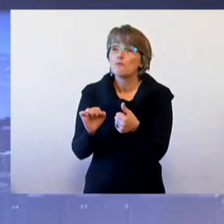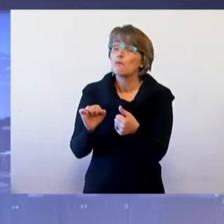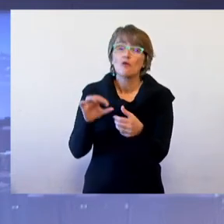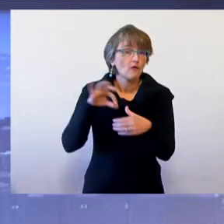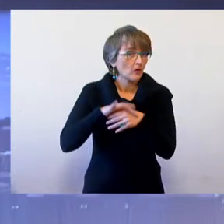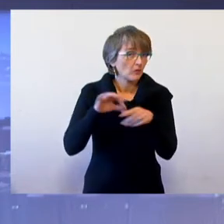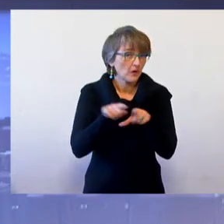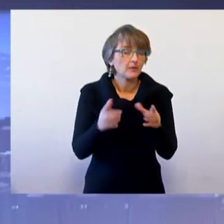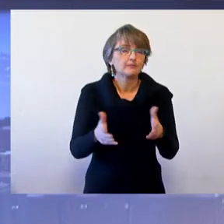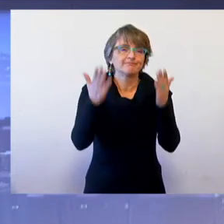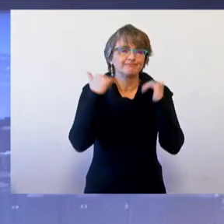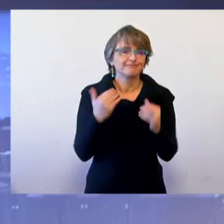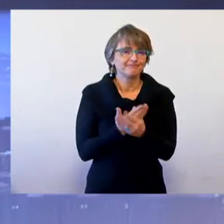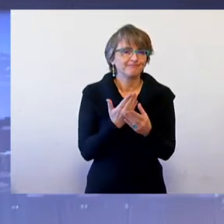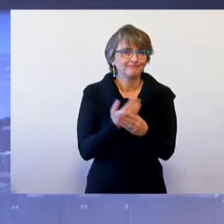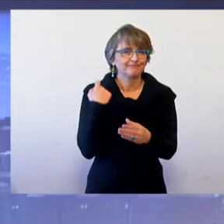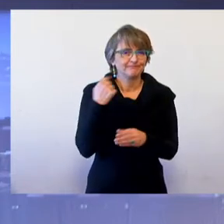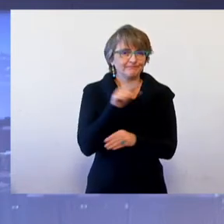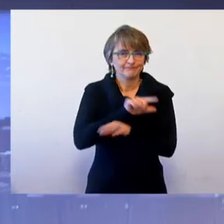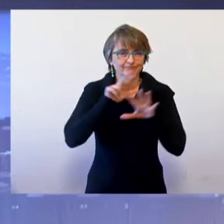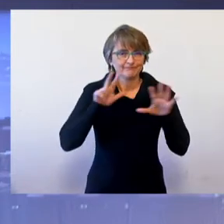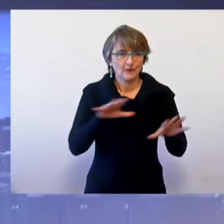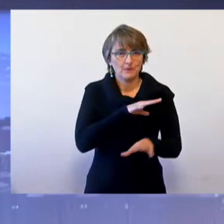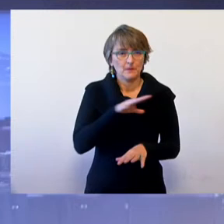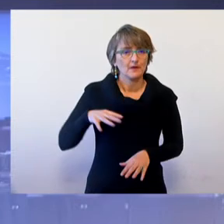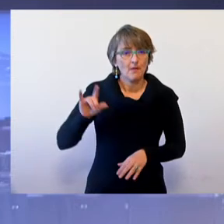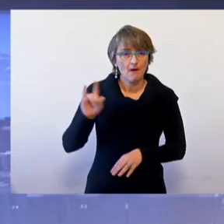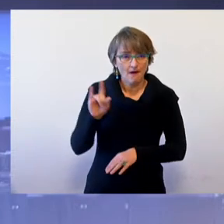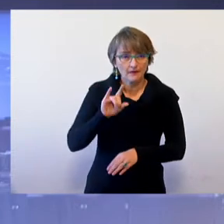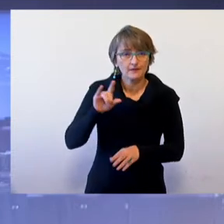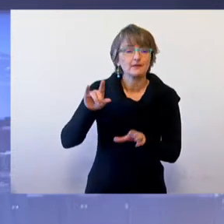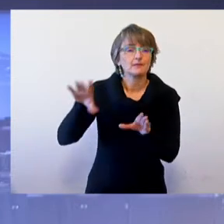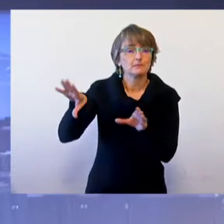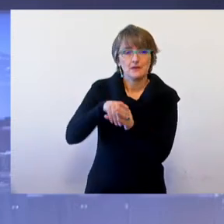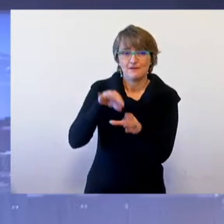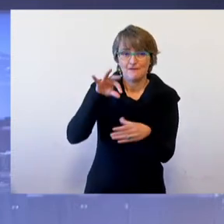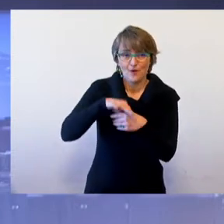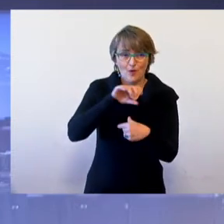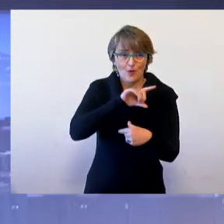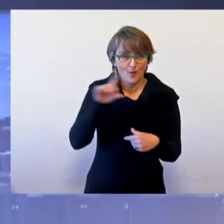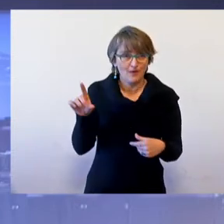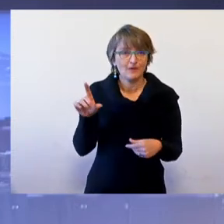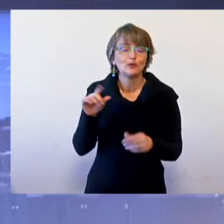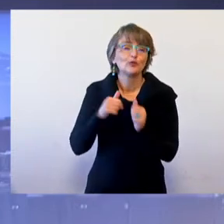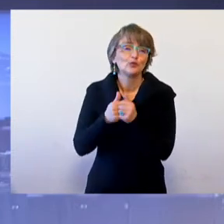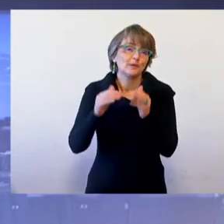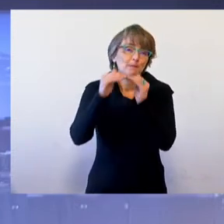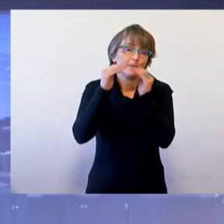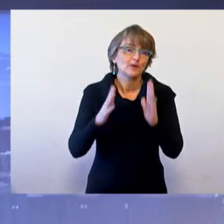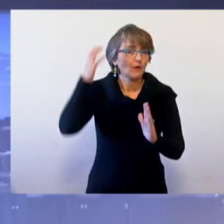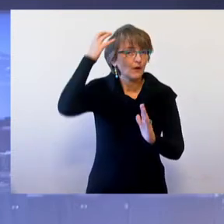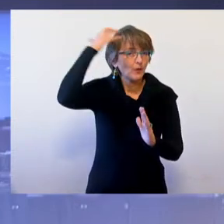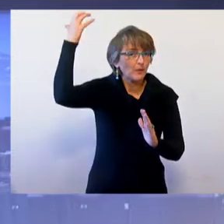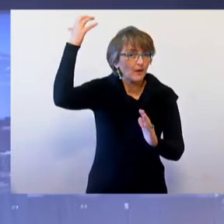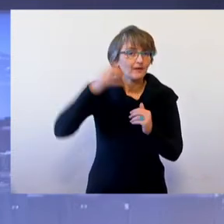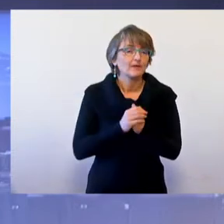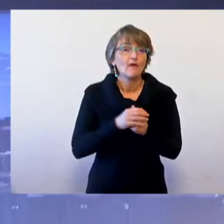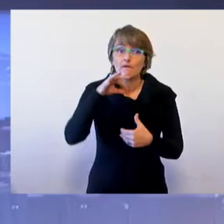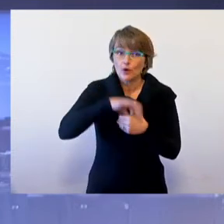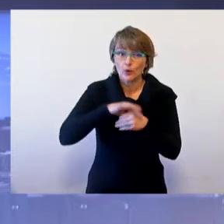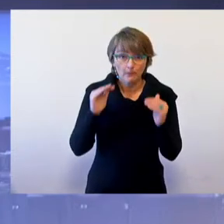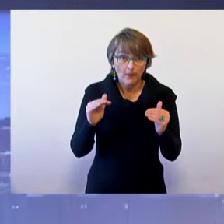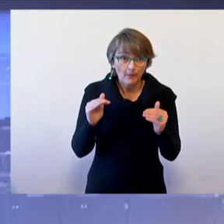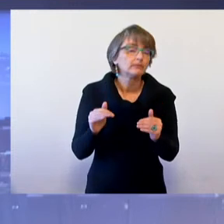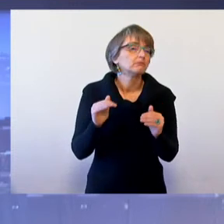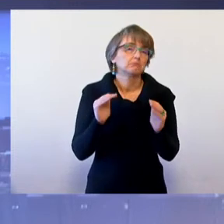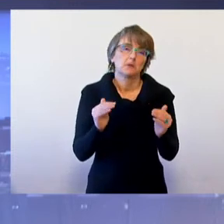vote, même vote. Affaire 28, madame Hart ne prend pas part au vote, sa maison d'Heidelberg. Même vote,